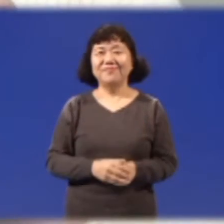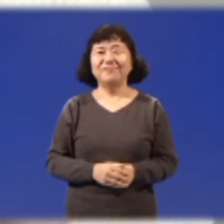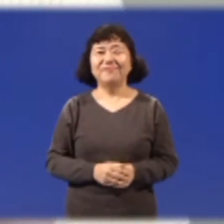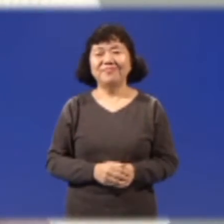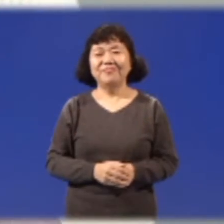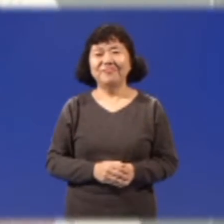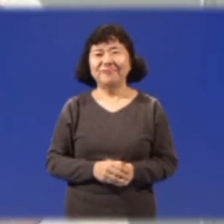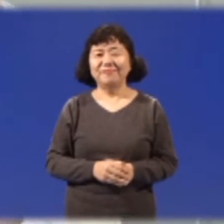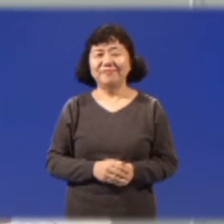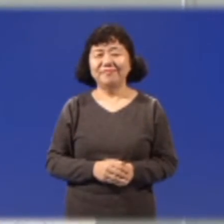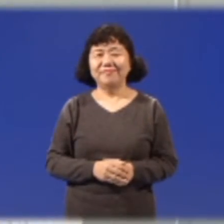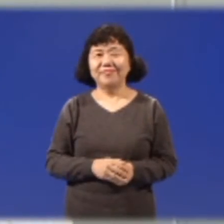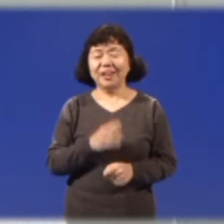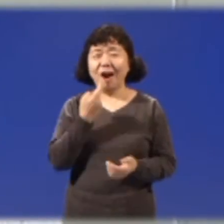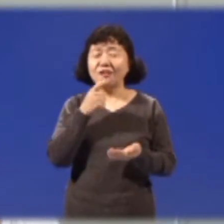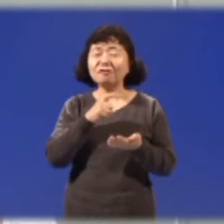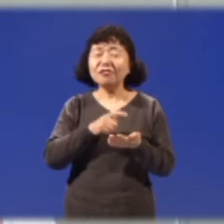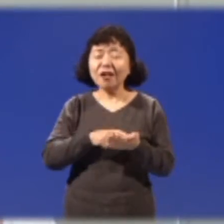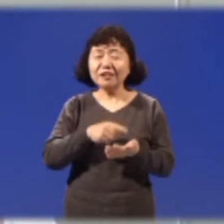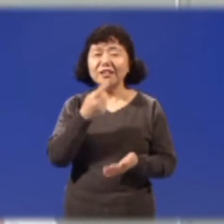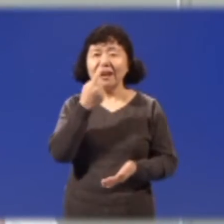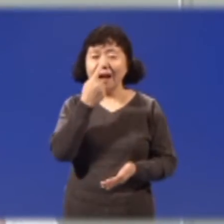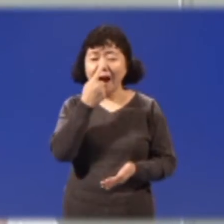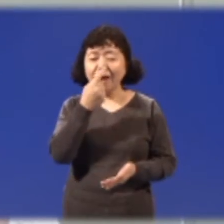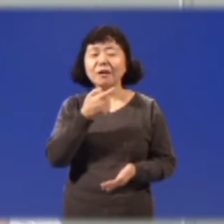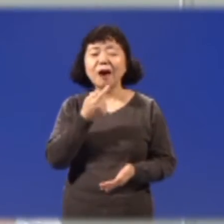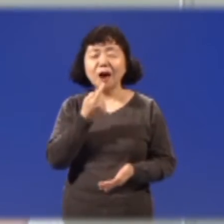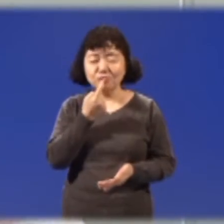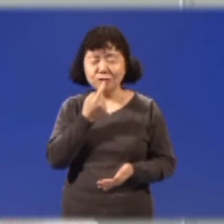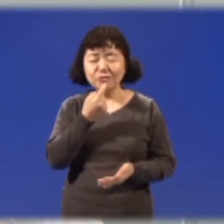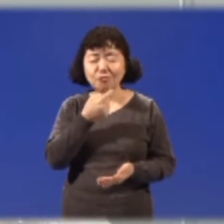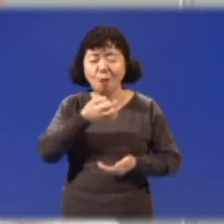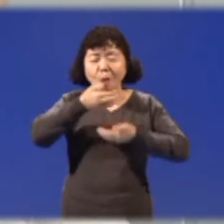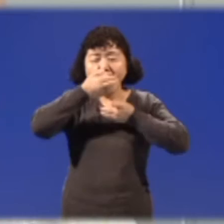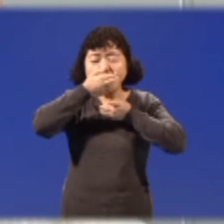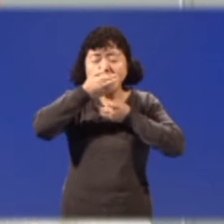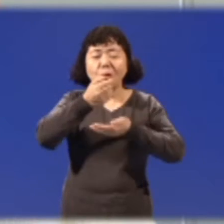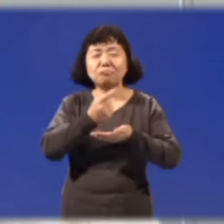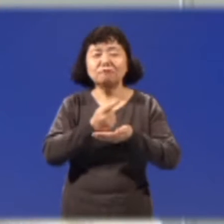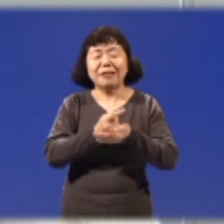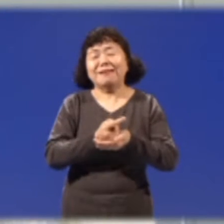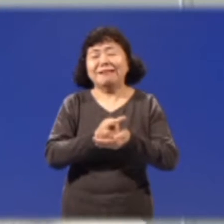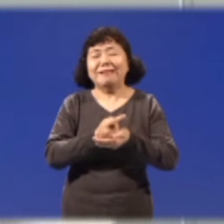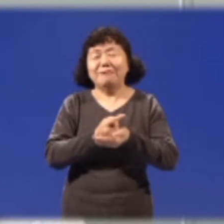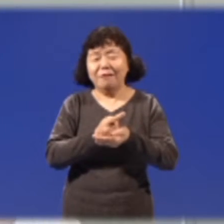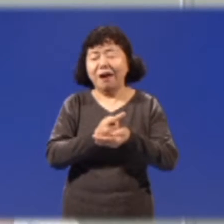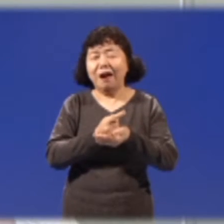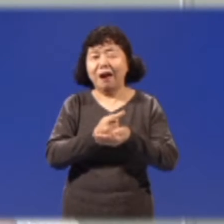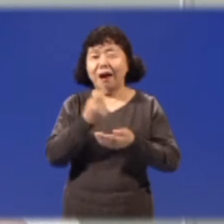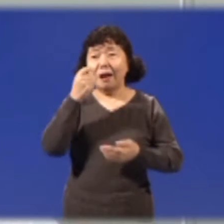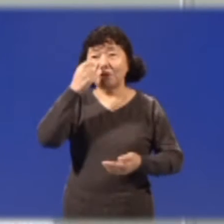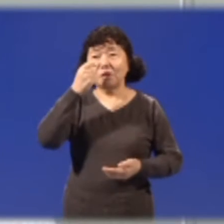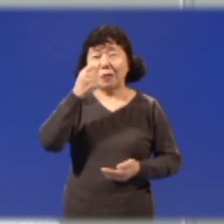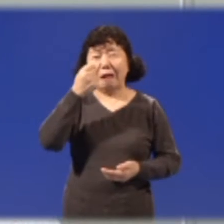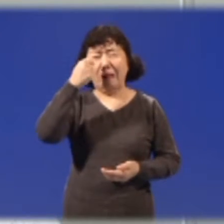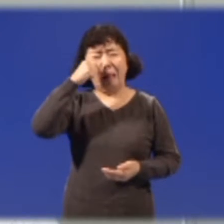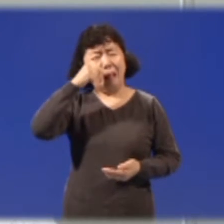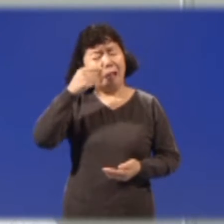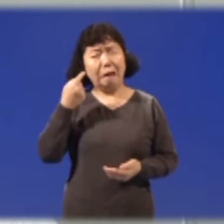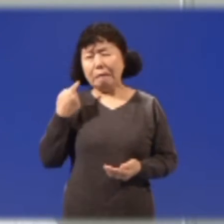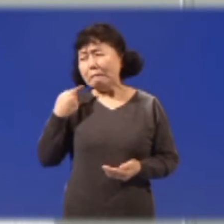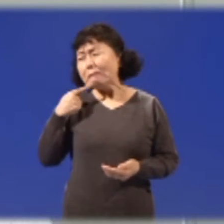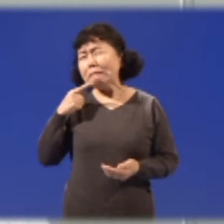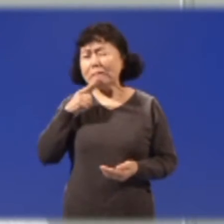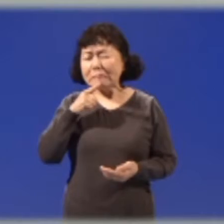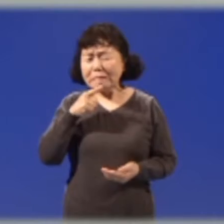はい。単純にマスクで鼻や口を覆っているだけでは、顔とマスクの隙間からウイルスが